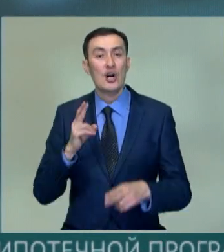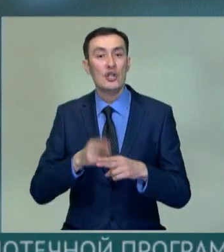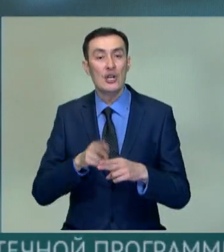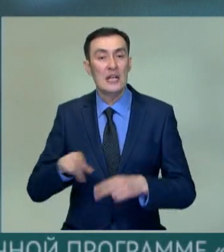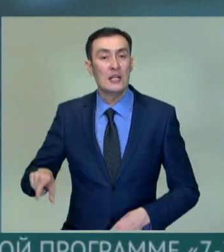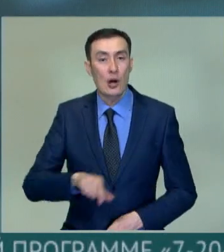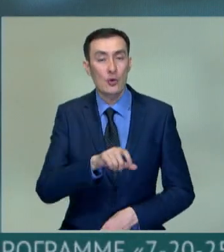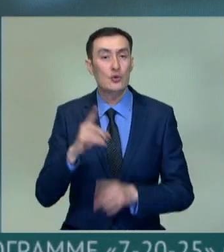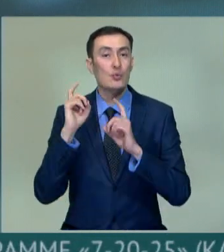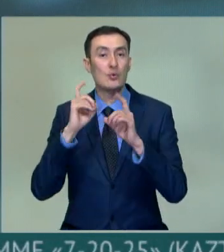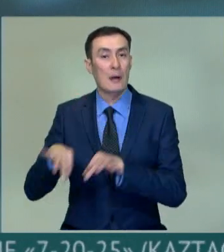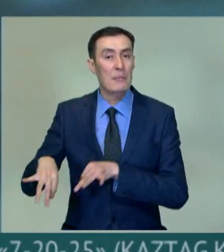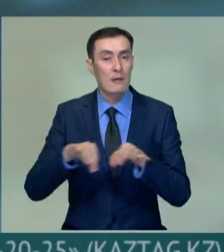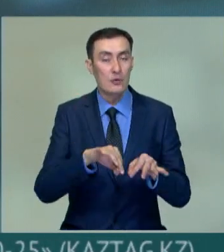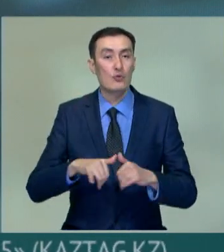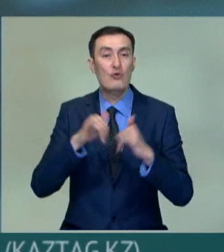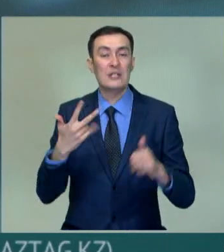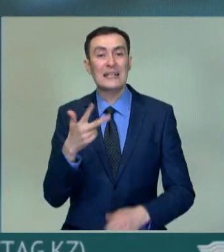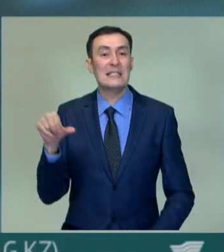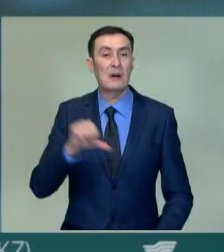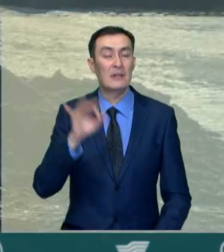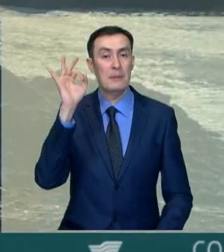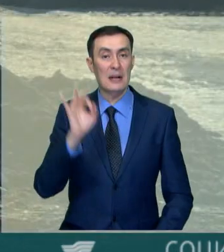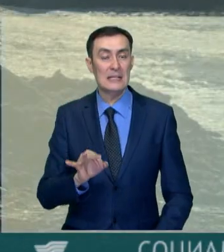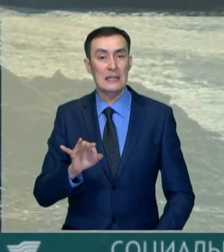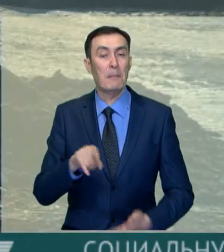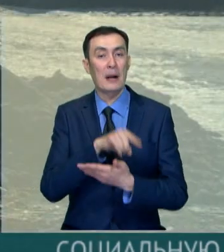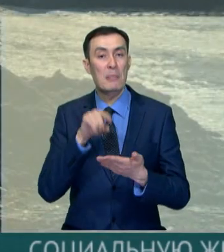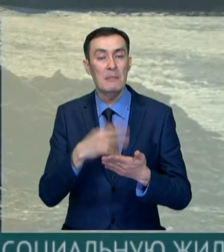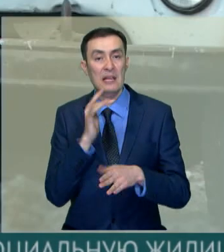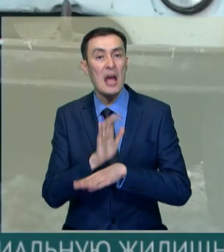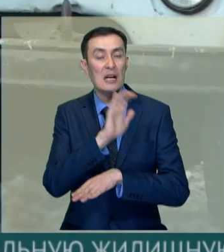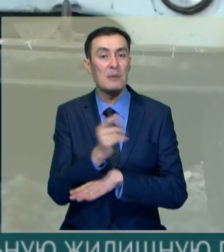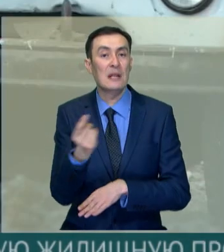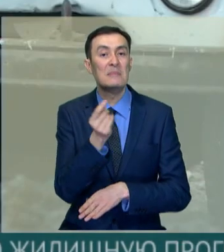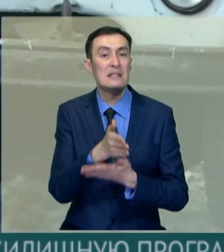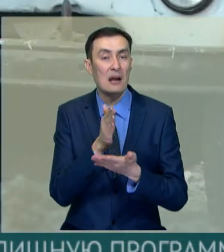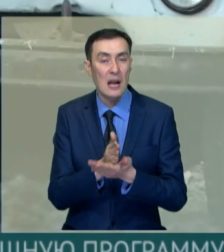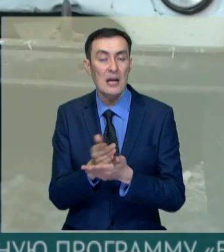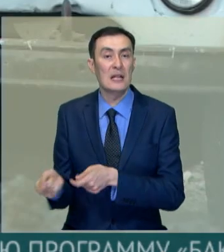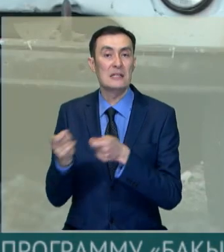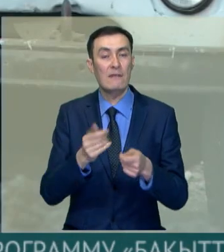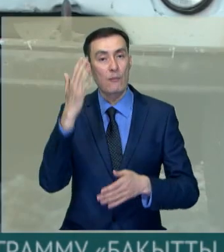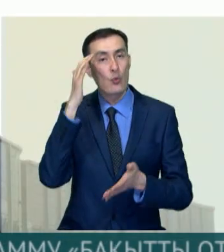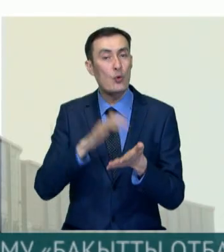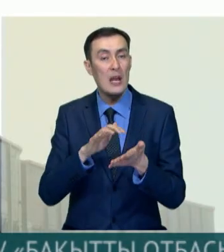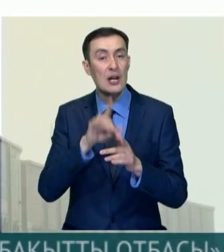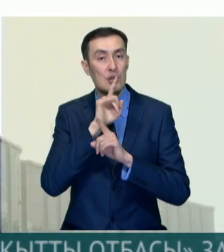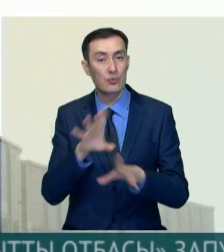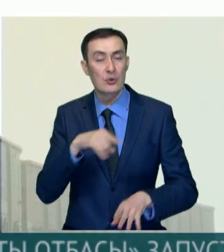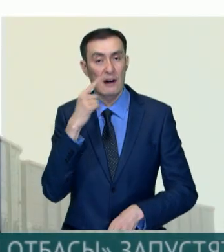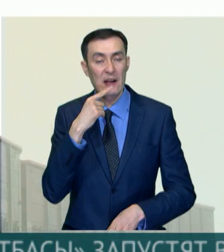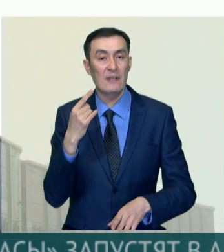Железнодорожные грузоперевозки планируют увеличить на 3,5%. Проблем с экспортом зерна и доставкой угля в этом году возникнуть не должно,